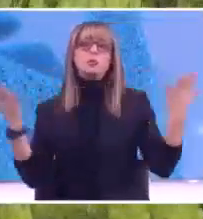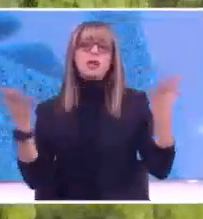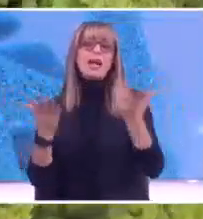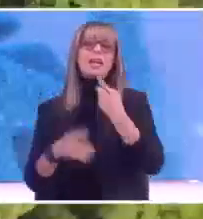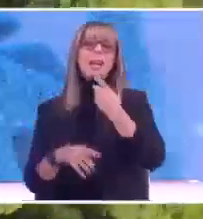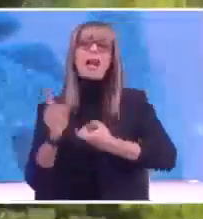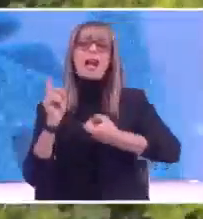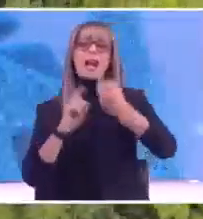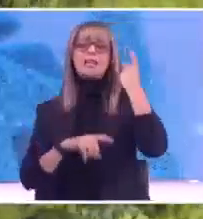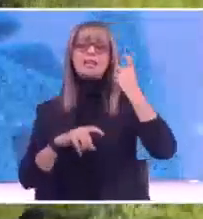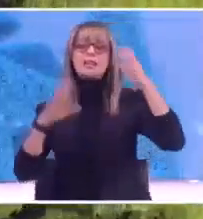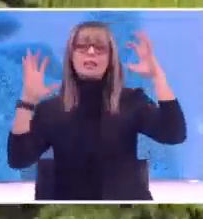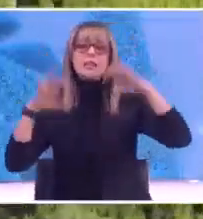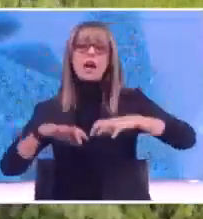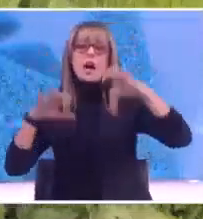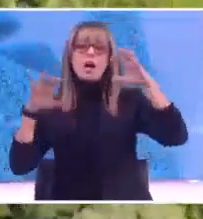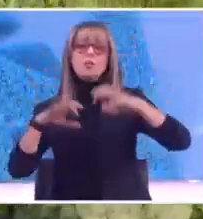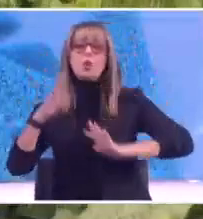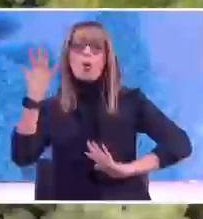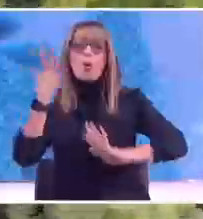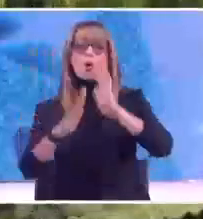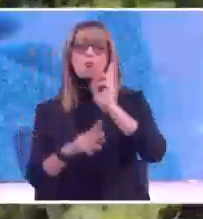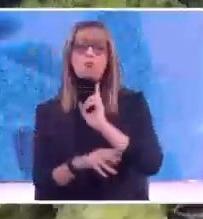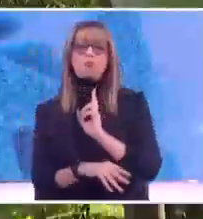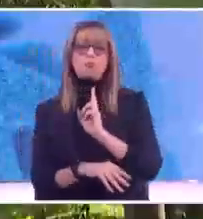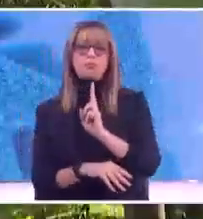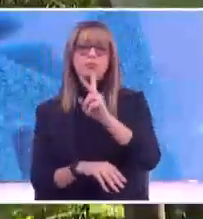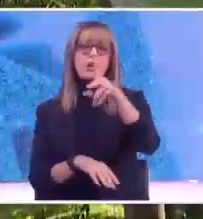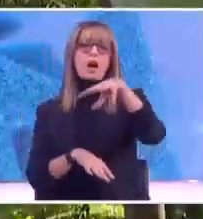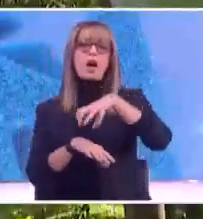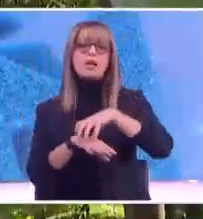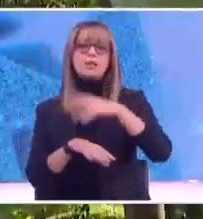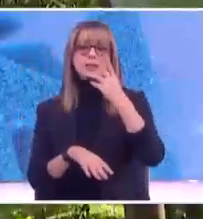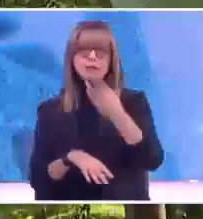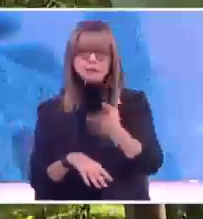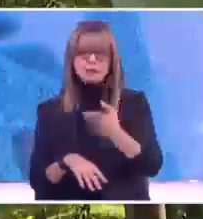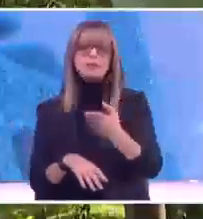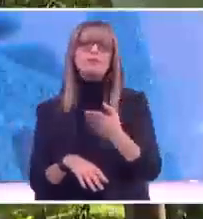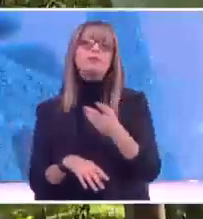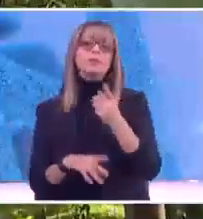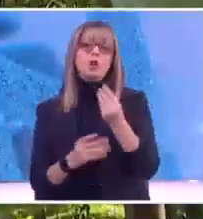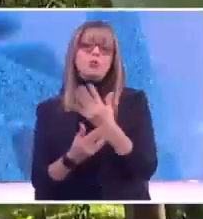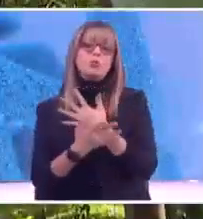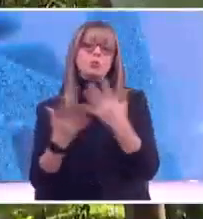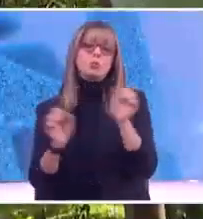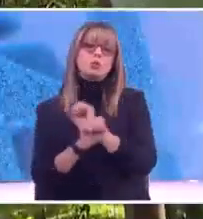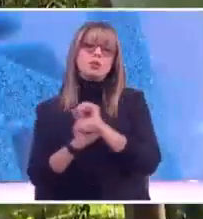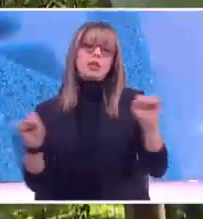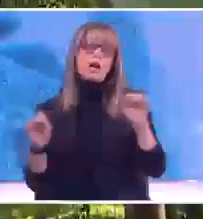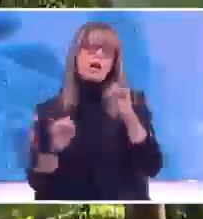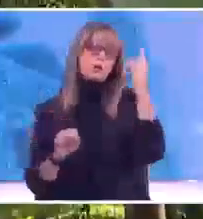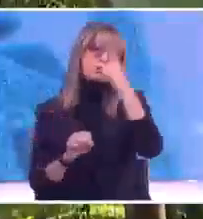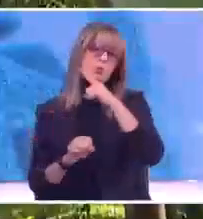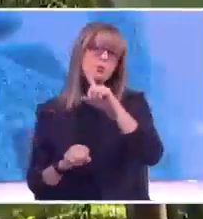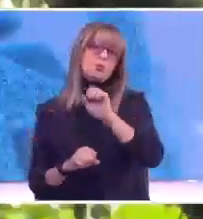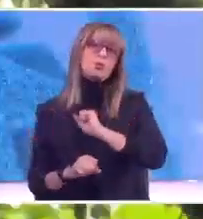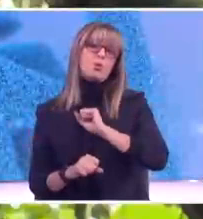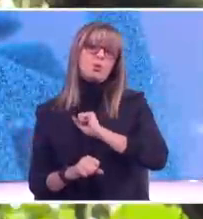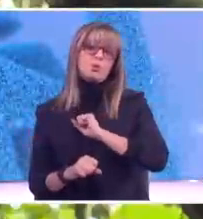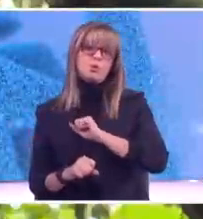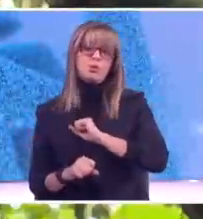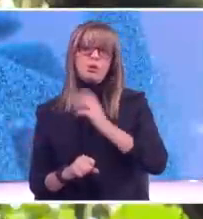eski tropikal yağmur ormanlarına sahip Borneo Adası'nın ekolojik yapısının büyük zarar görmesinden kaygı